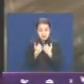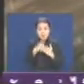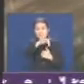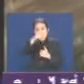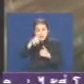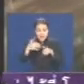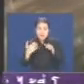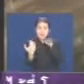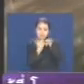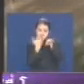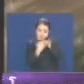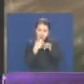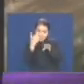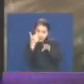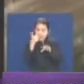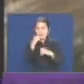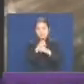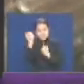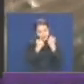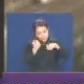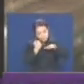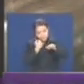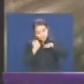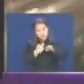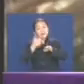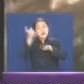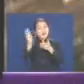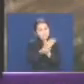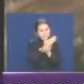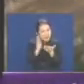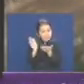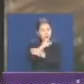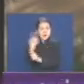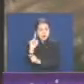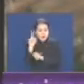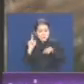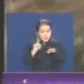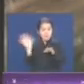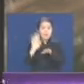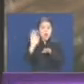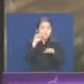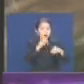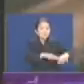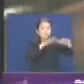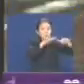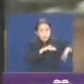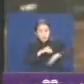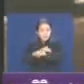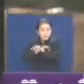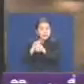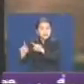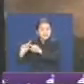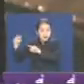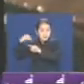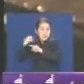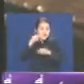ทางนั้นสามารถใช้เส้นทางได้แล้วค่ะซึ่งจะแบ่งเส้นทางที่จะควรหลีกเลี่ยงจากน้ำท่วมขังและปิดเส้นทางการจรา